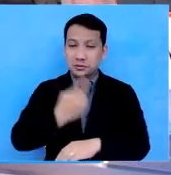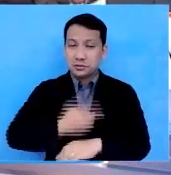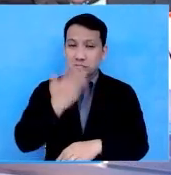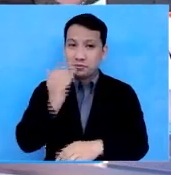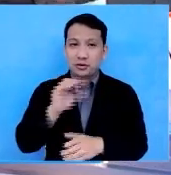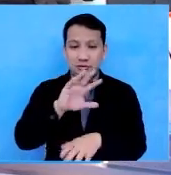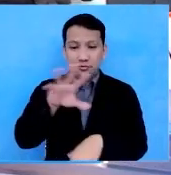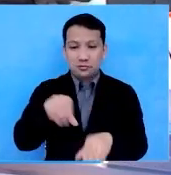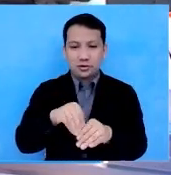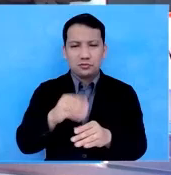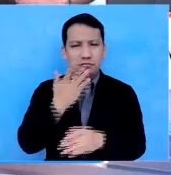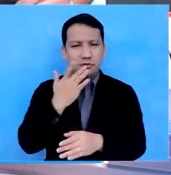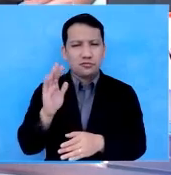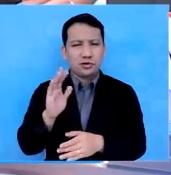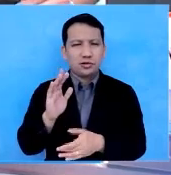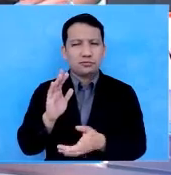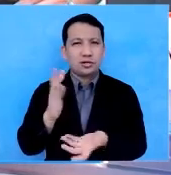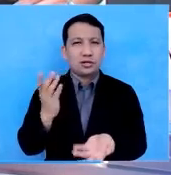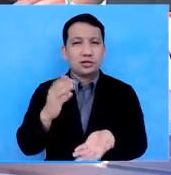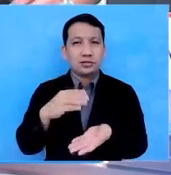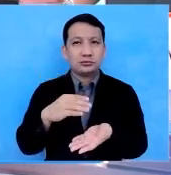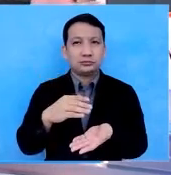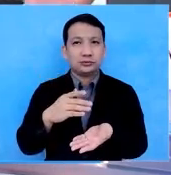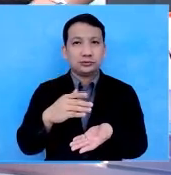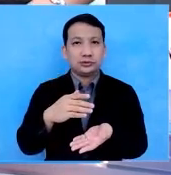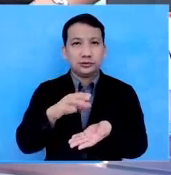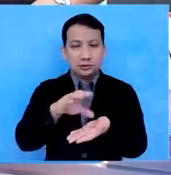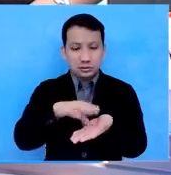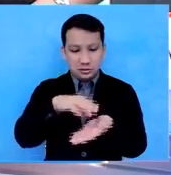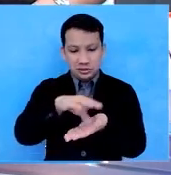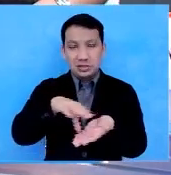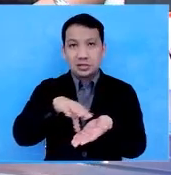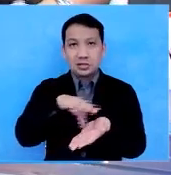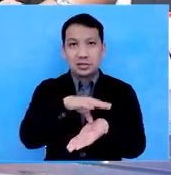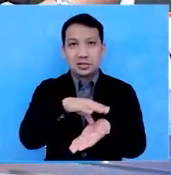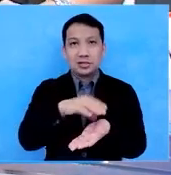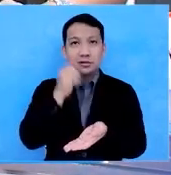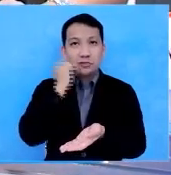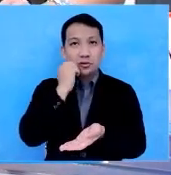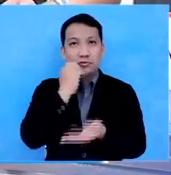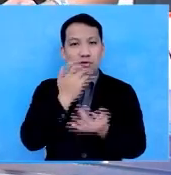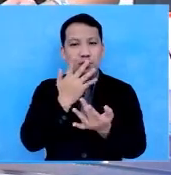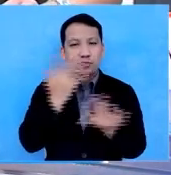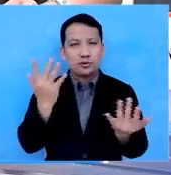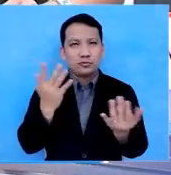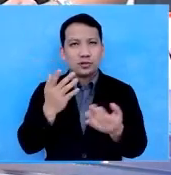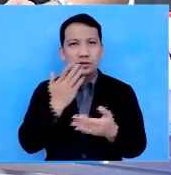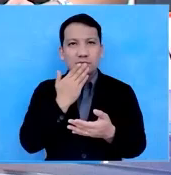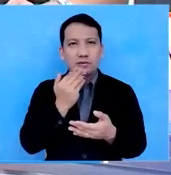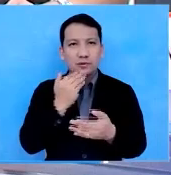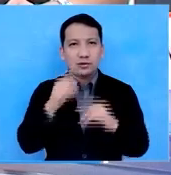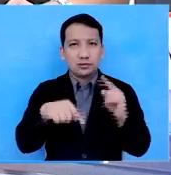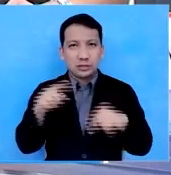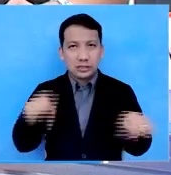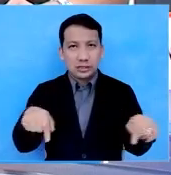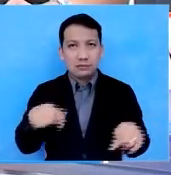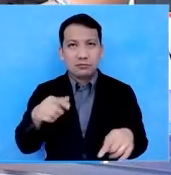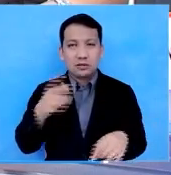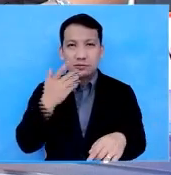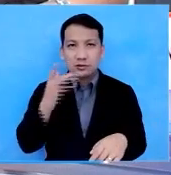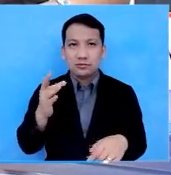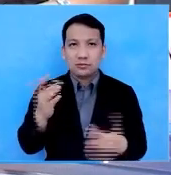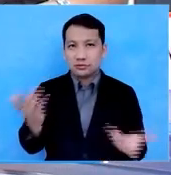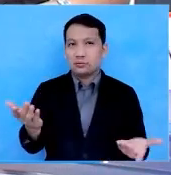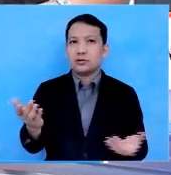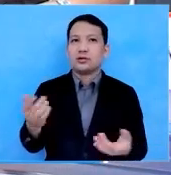ang paborito nating panghimagas na cake. Na madalas yan, makulay at syempre matamis. May iba't ibang flavors pa yan. Ha?